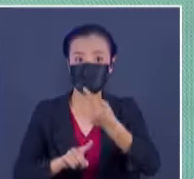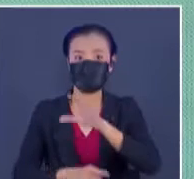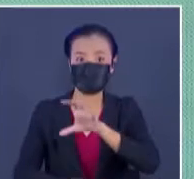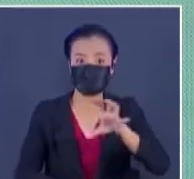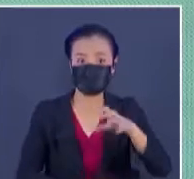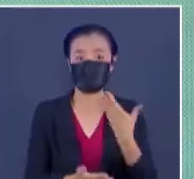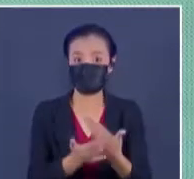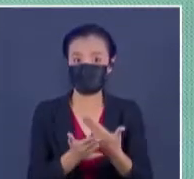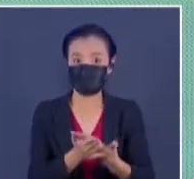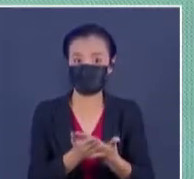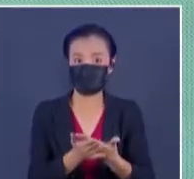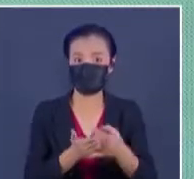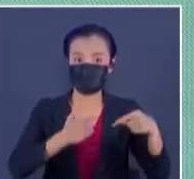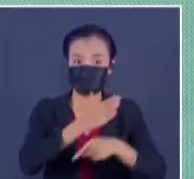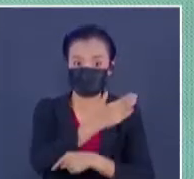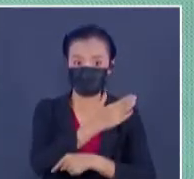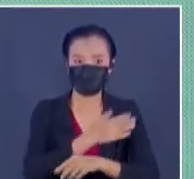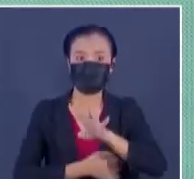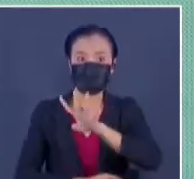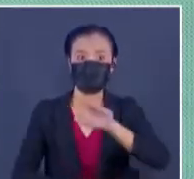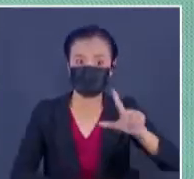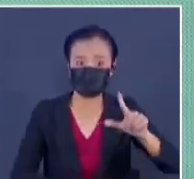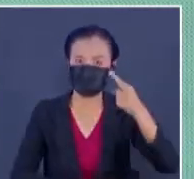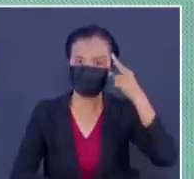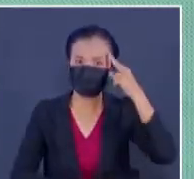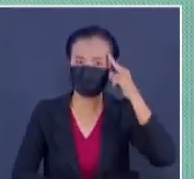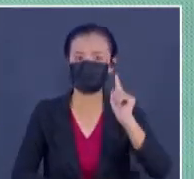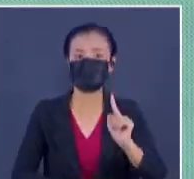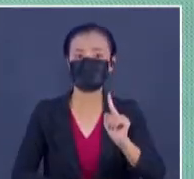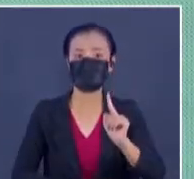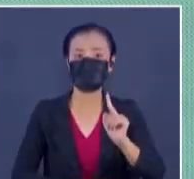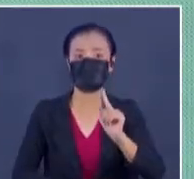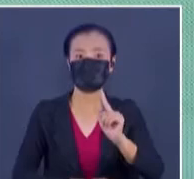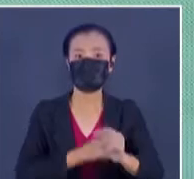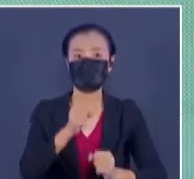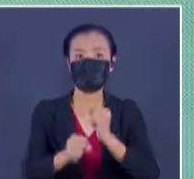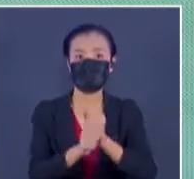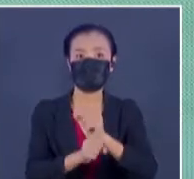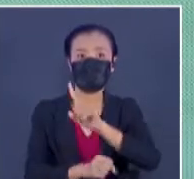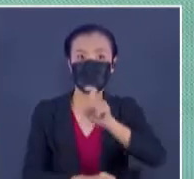อดความเสียหายอยู่ที่ประมาณสัก4ล้านเนี่ยนะครับคิดไปคิดมาโอ้โห159